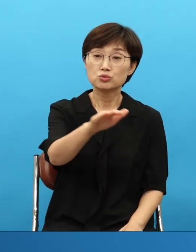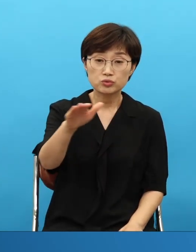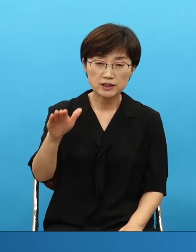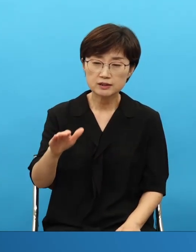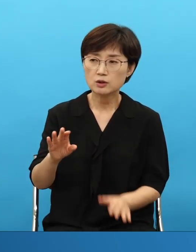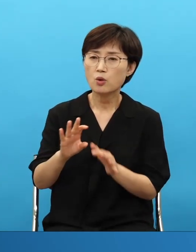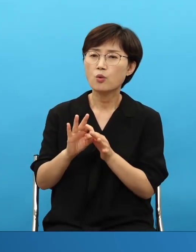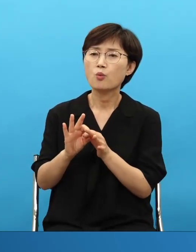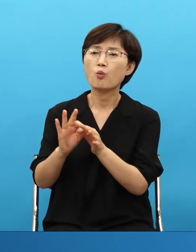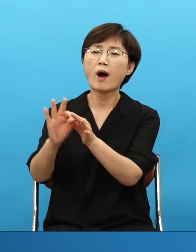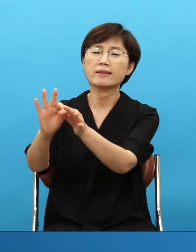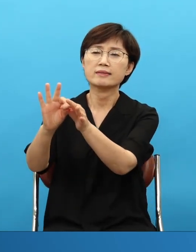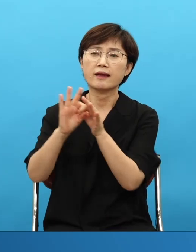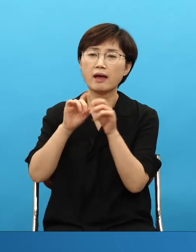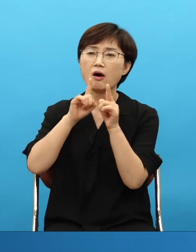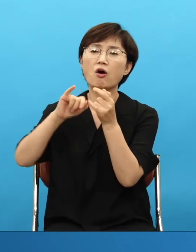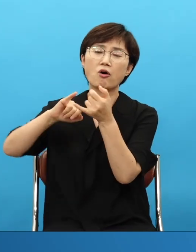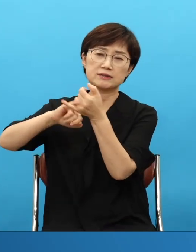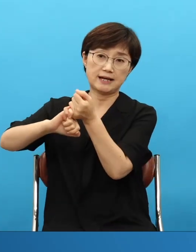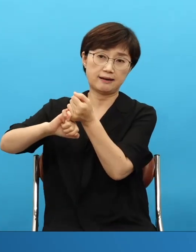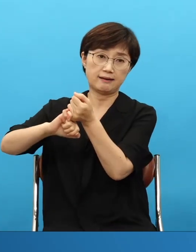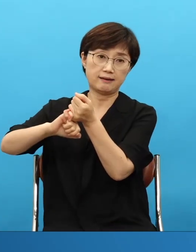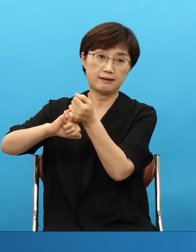관계 언약입니다. 是关系圣约.